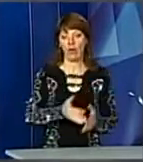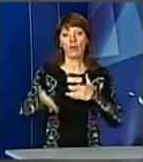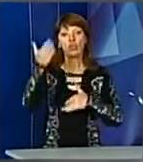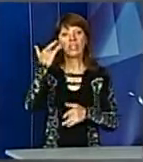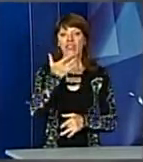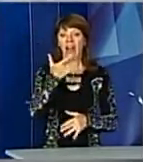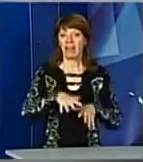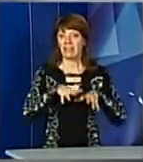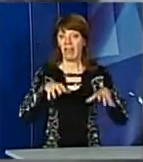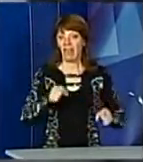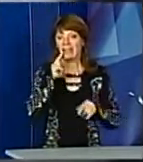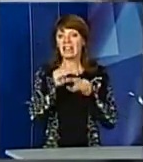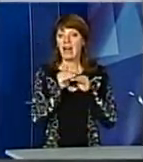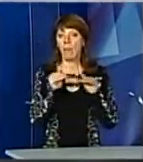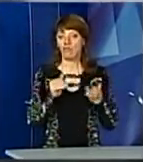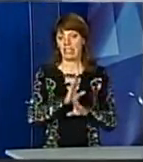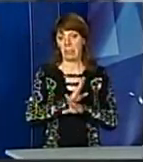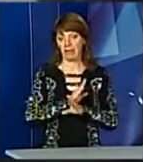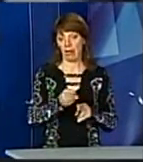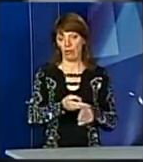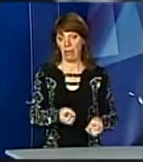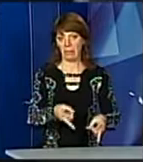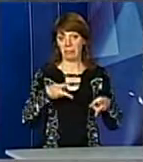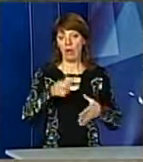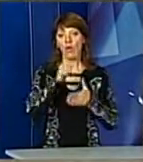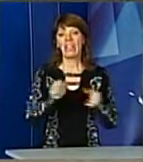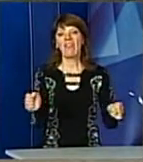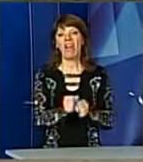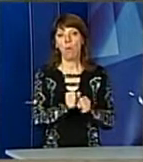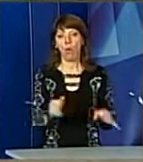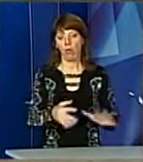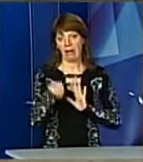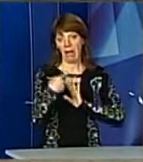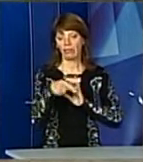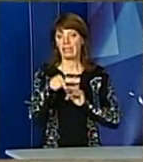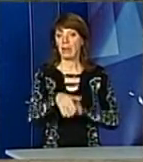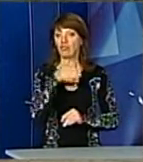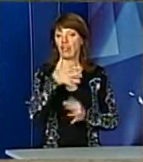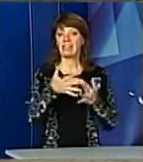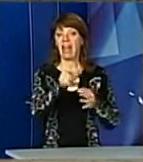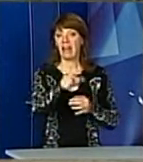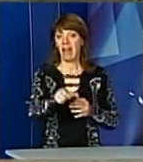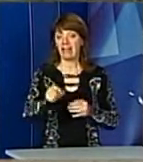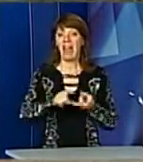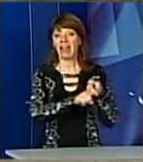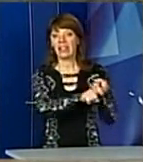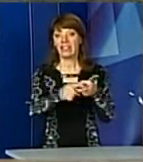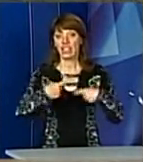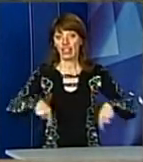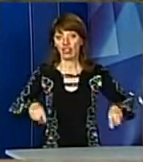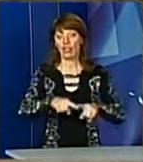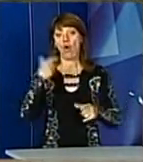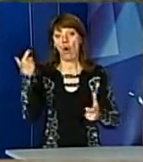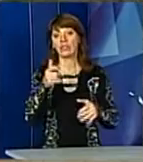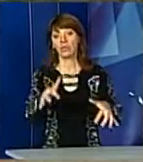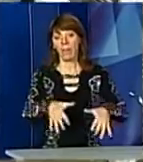Тодішня радянська влада замовчувала смертельну небезпеку від вибуху реактора. А тим часом селяни у радіаційній зоні